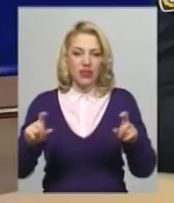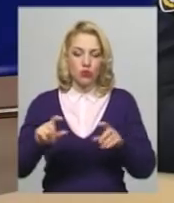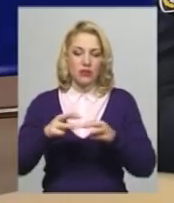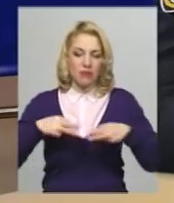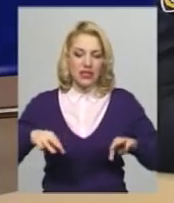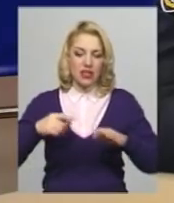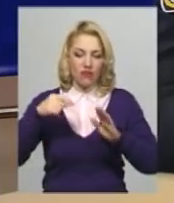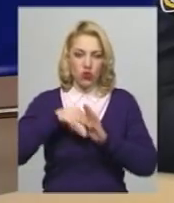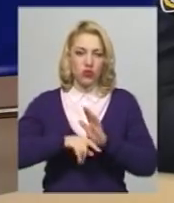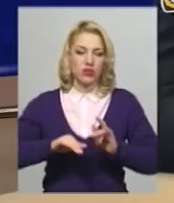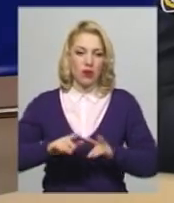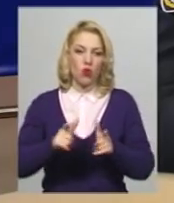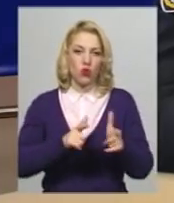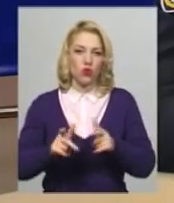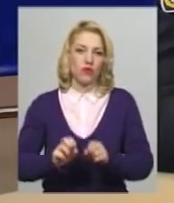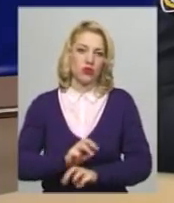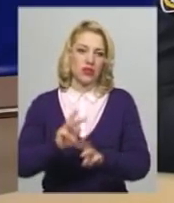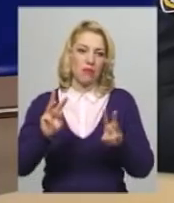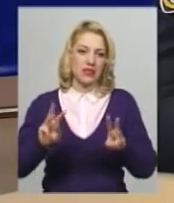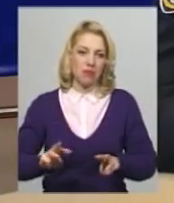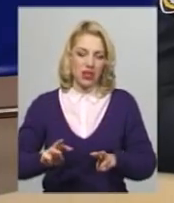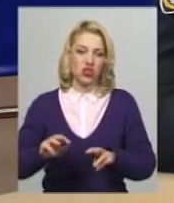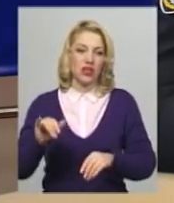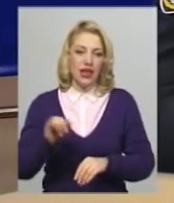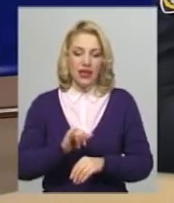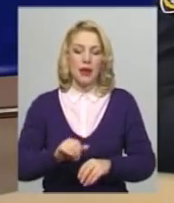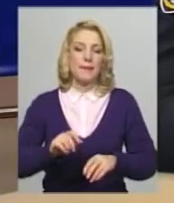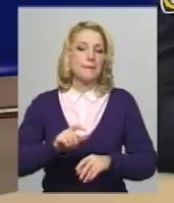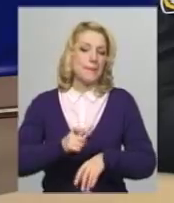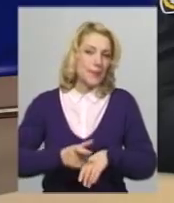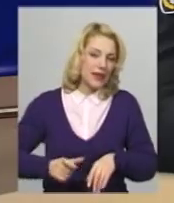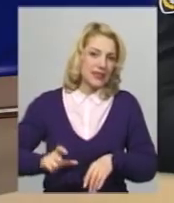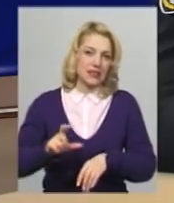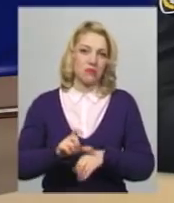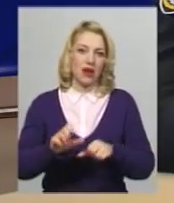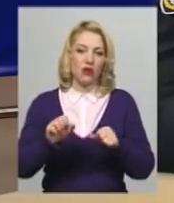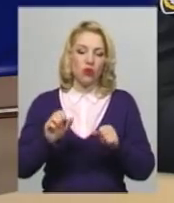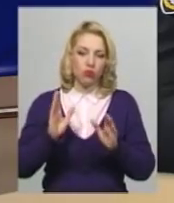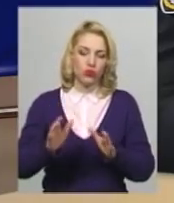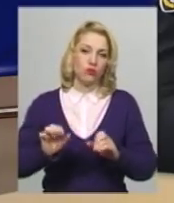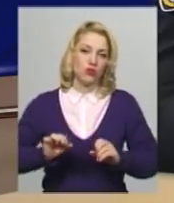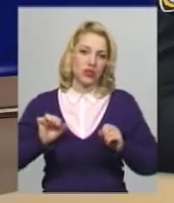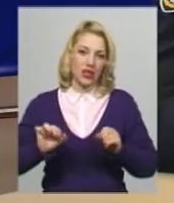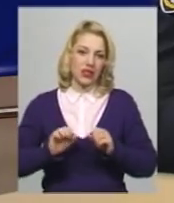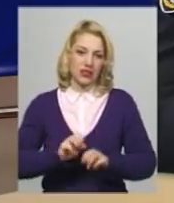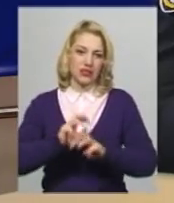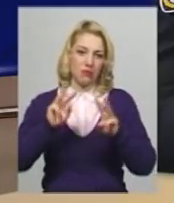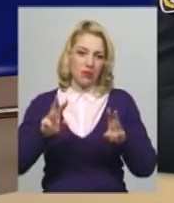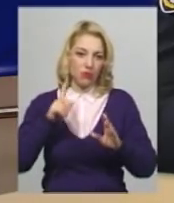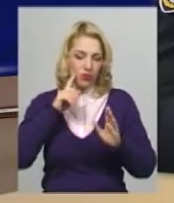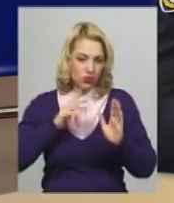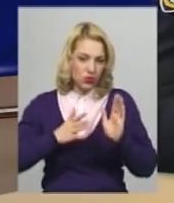справ, готові до забезпечення і максимально будемо старатися забезпечити